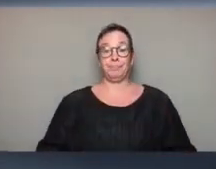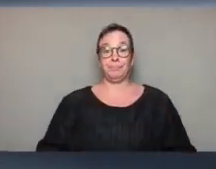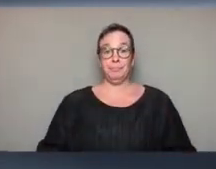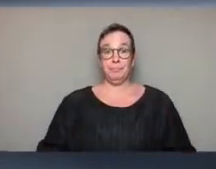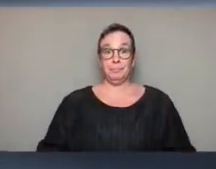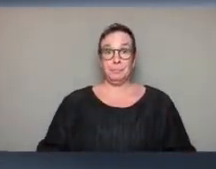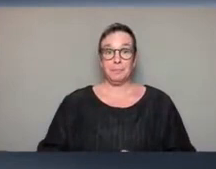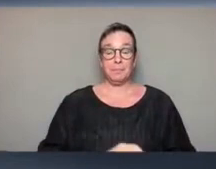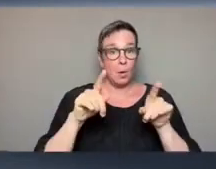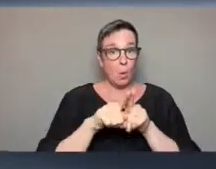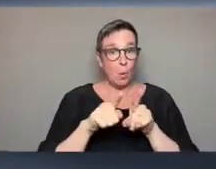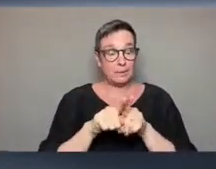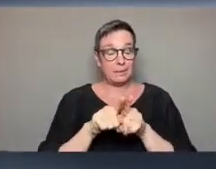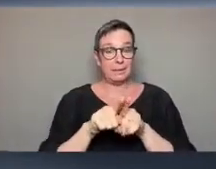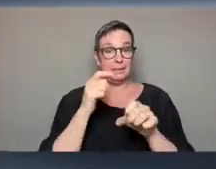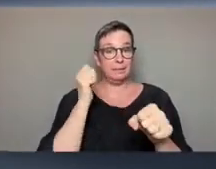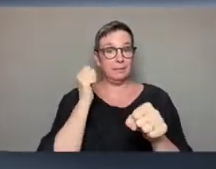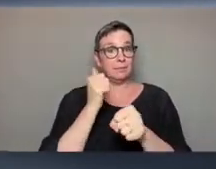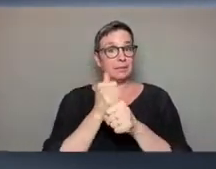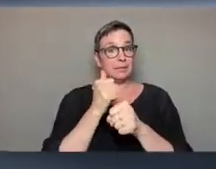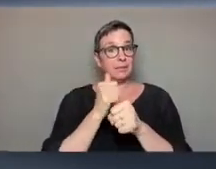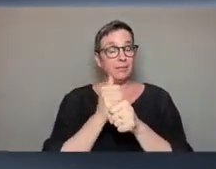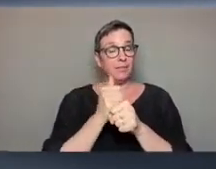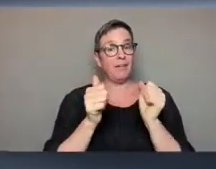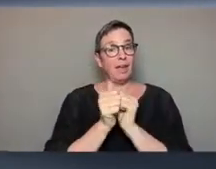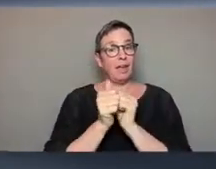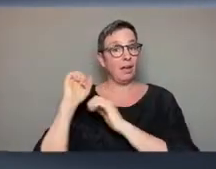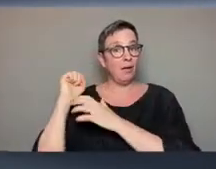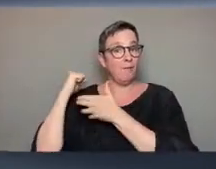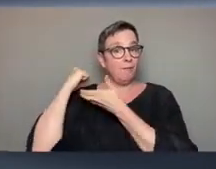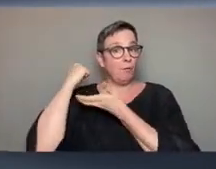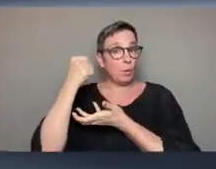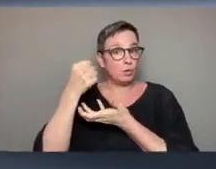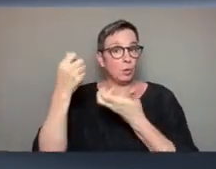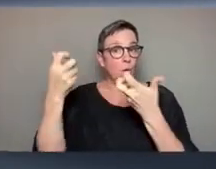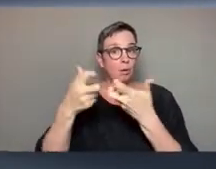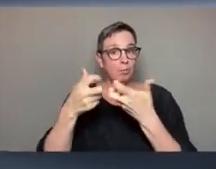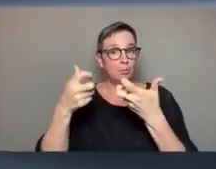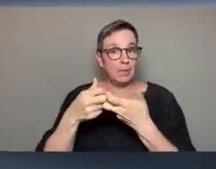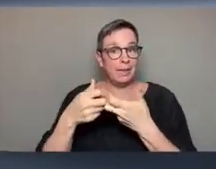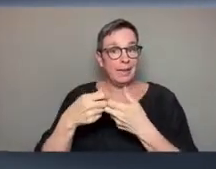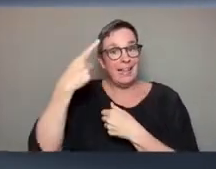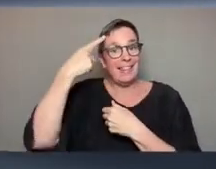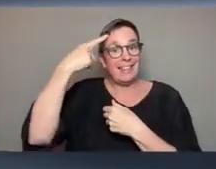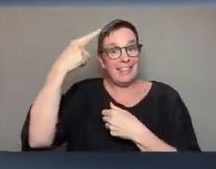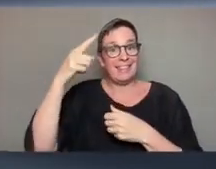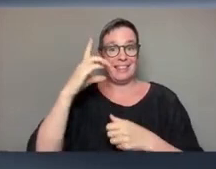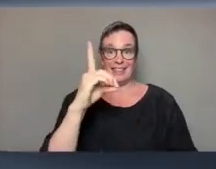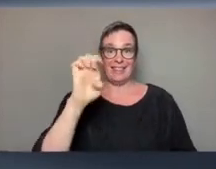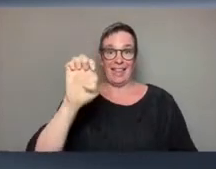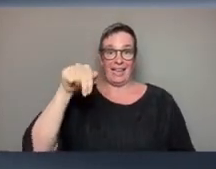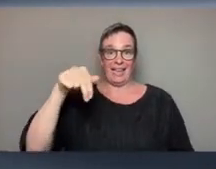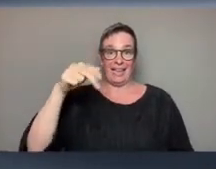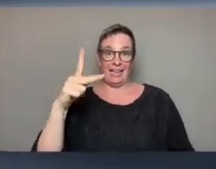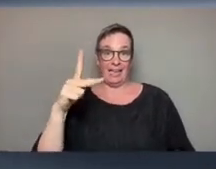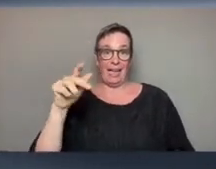on a aussi travaillé ensemble avec des fondations comme Denk an mich Stiftung.